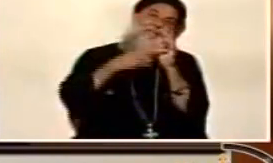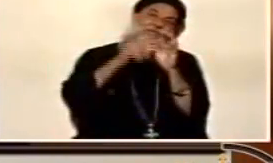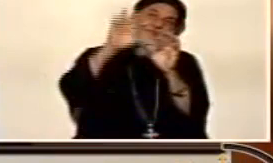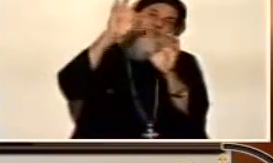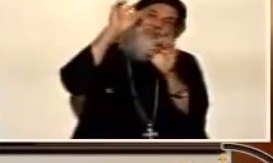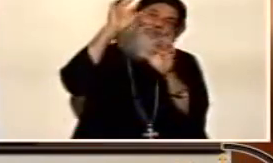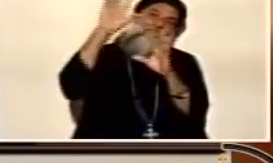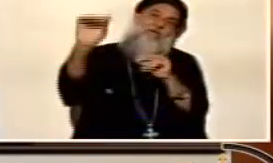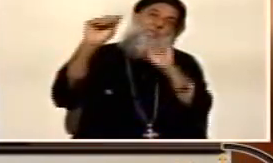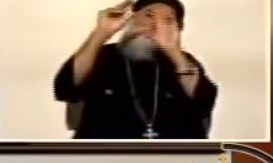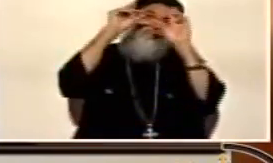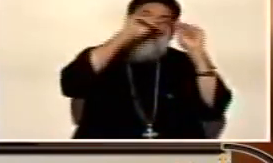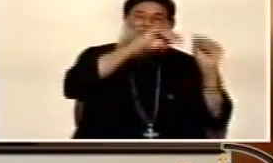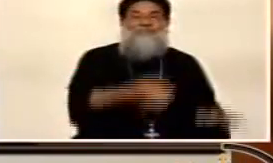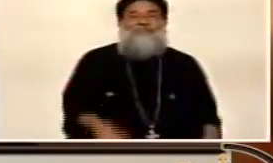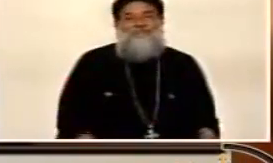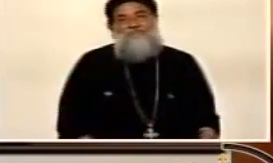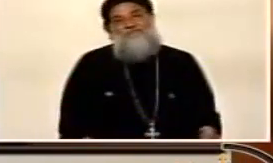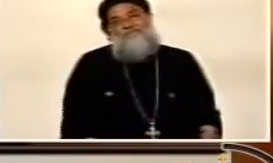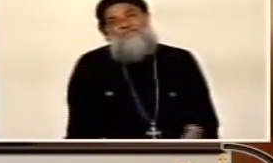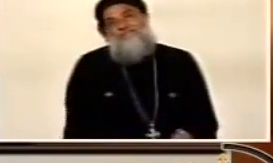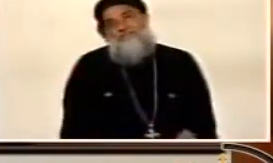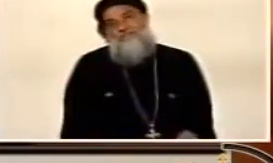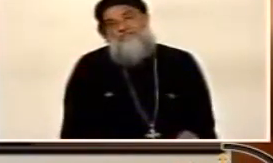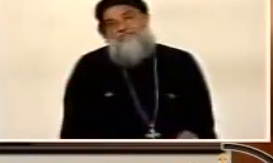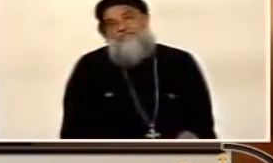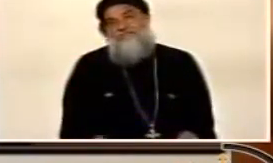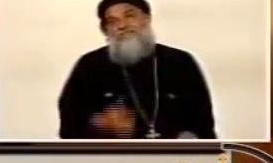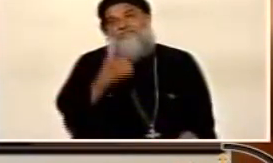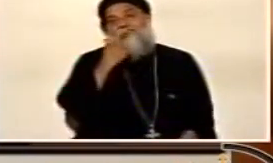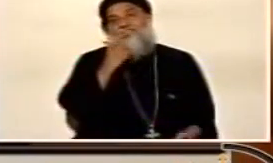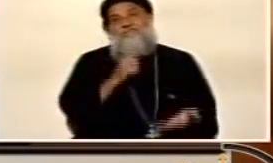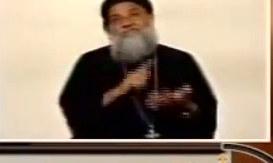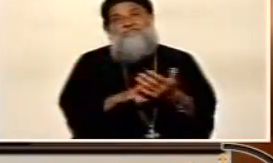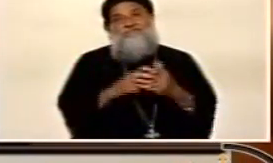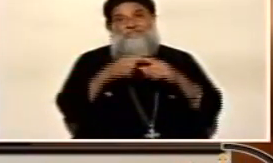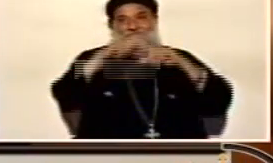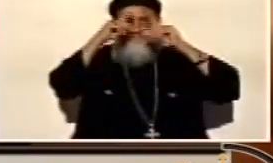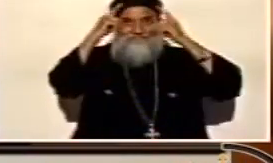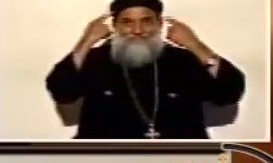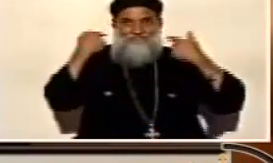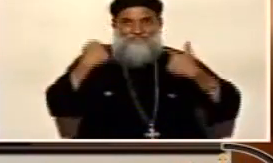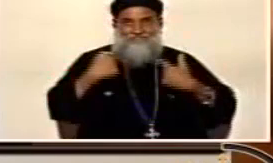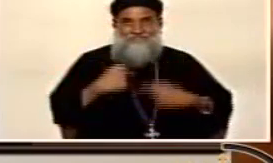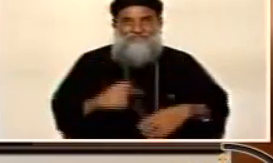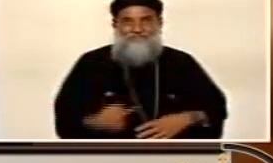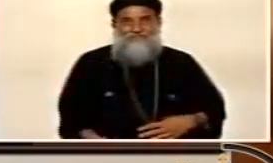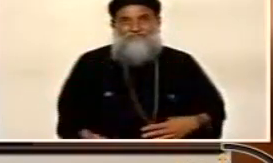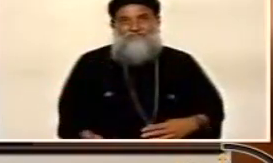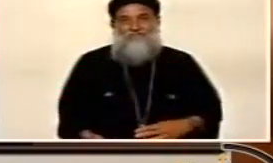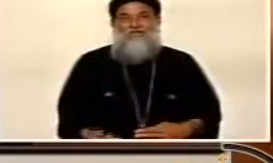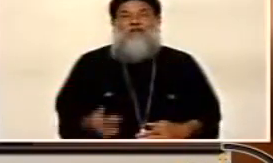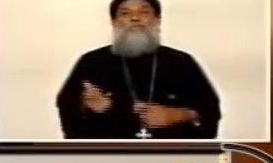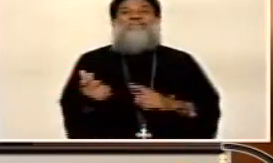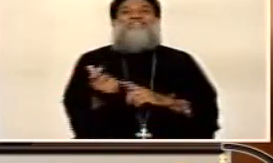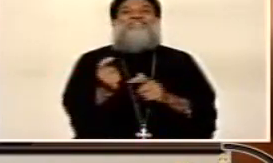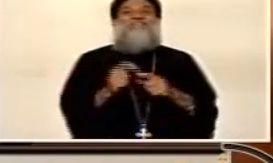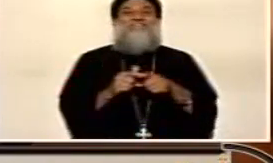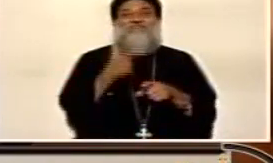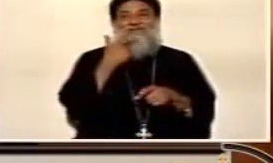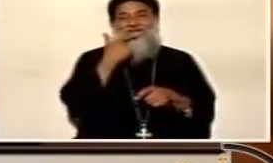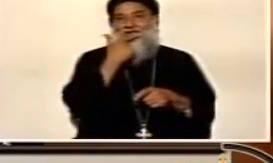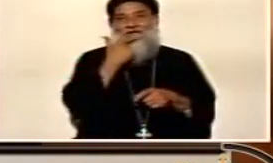يعني فعلا أعطوا الصورة الحقيقية للدين،